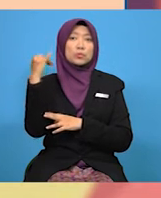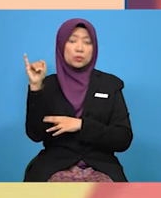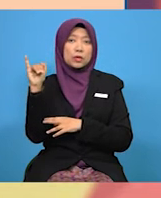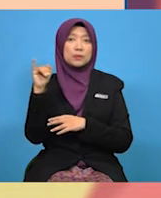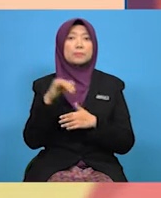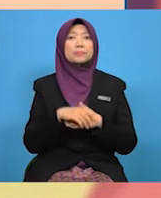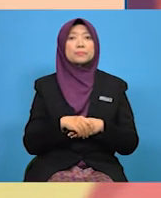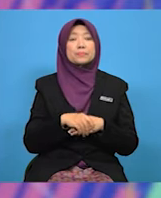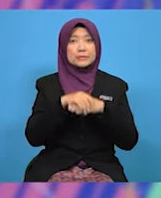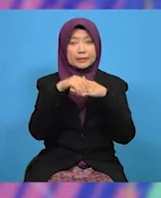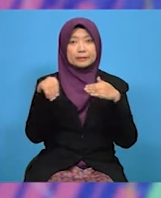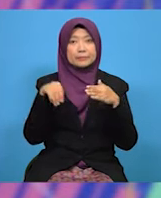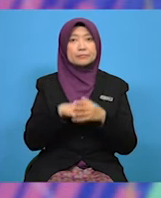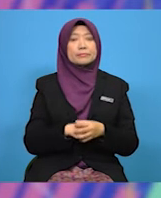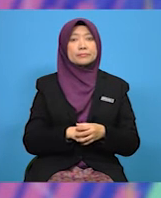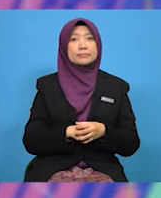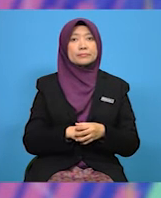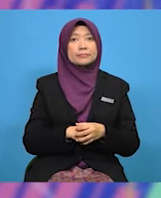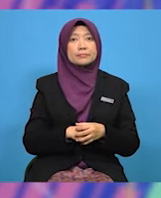6450 juta